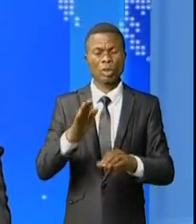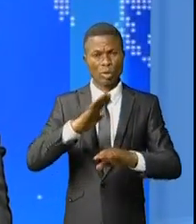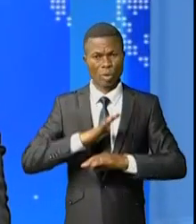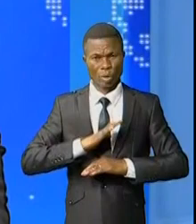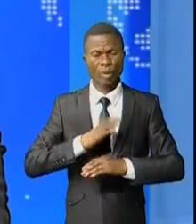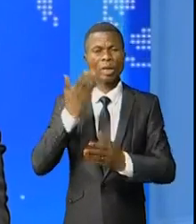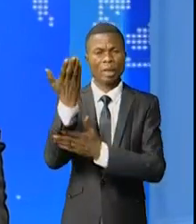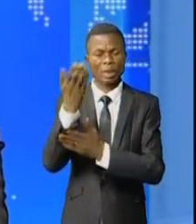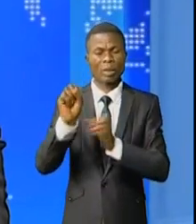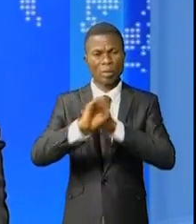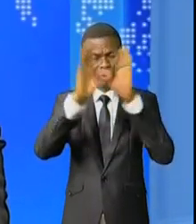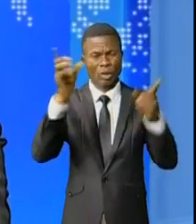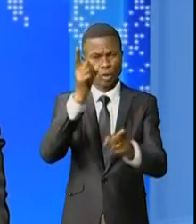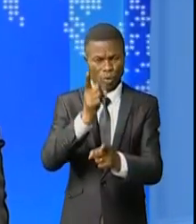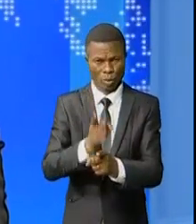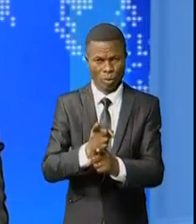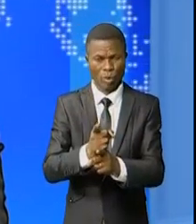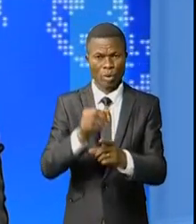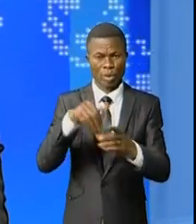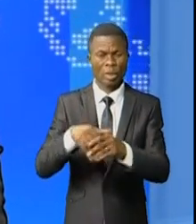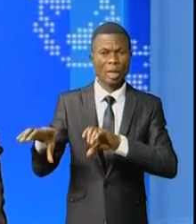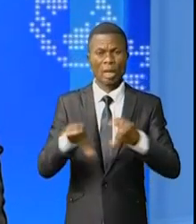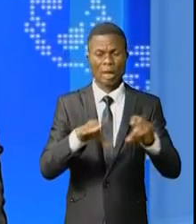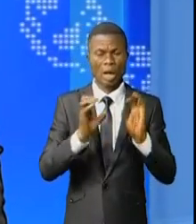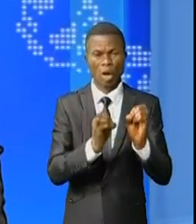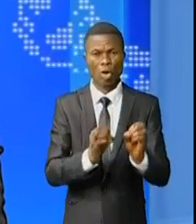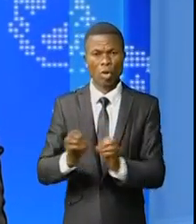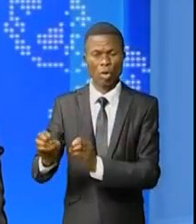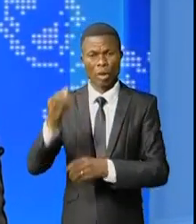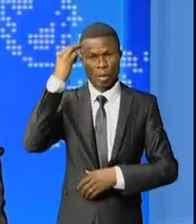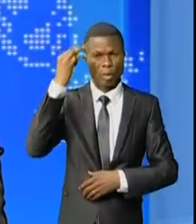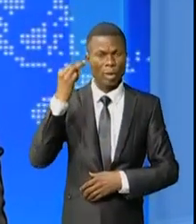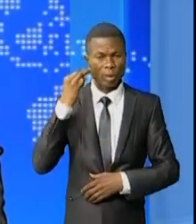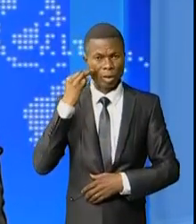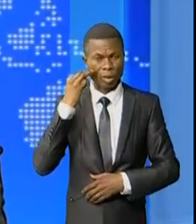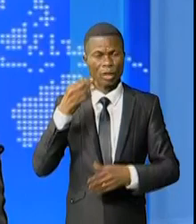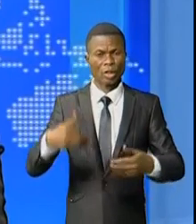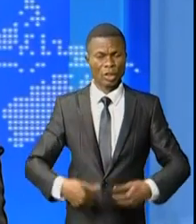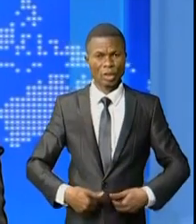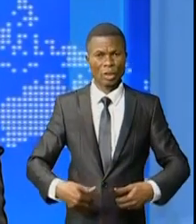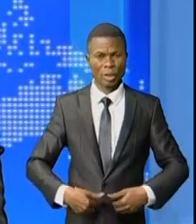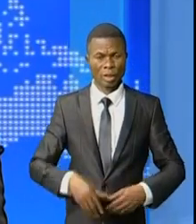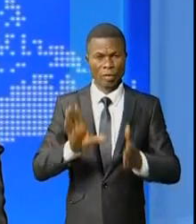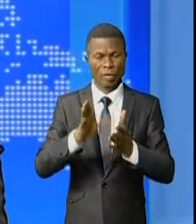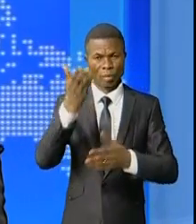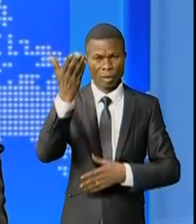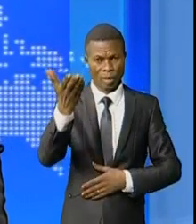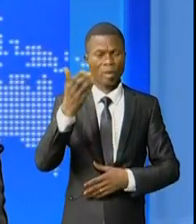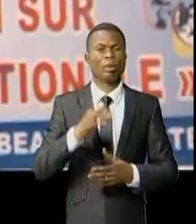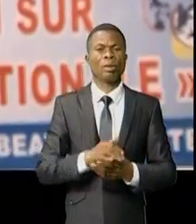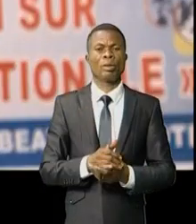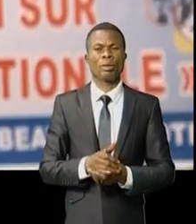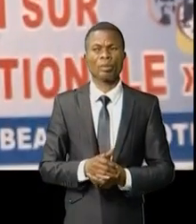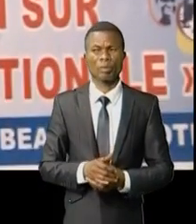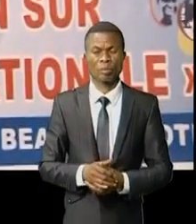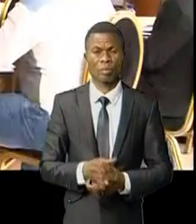des recommandations claires et précises dans une cérémonie présidée par le ministre de la Jeunesse. Reportage.